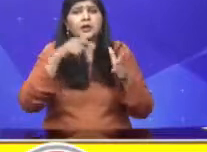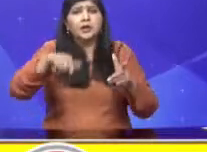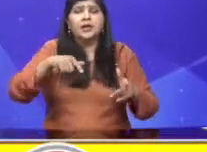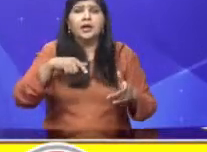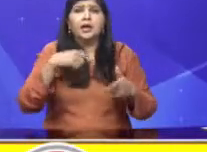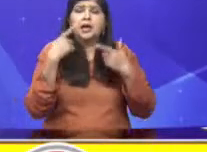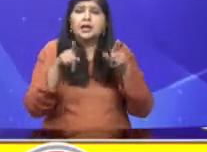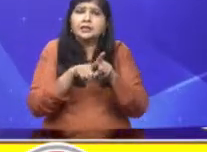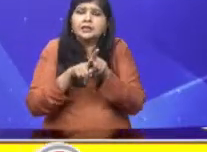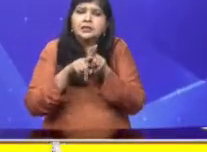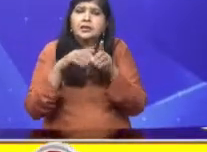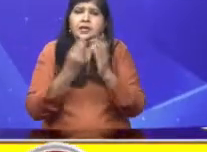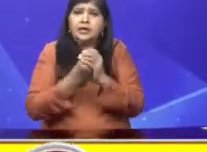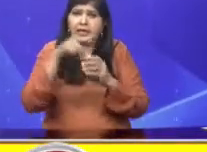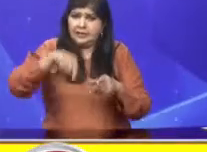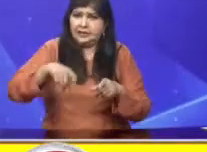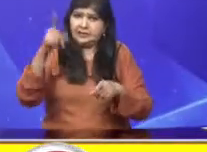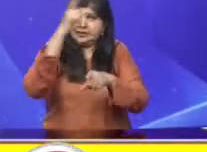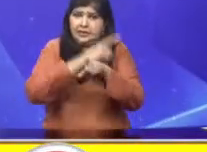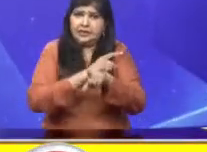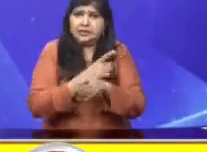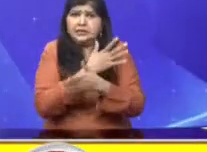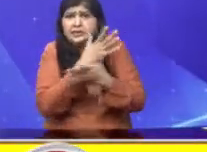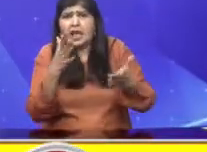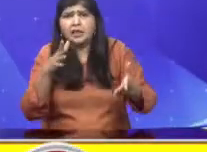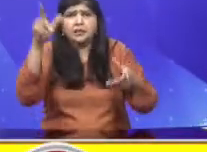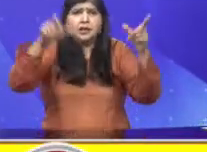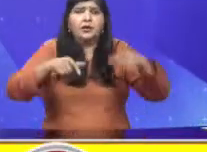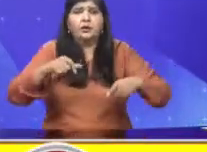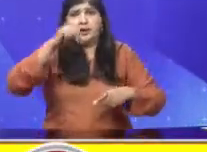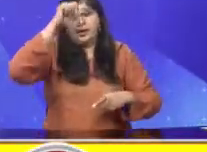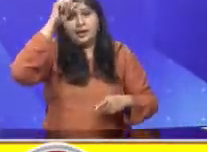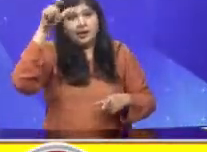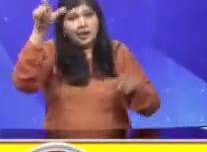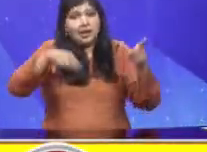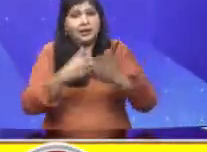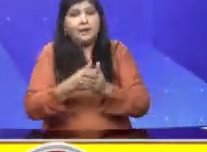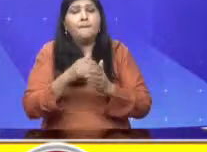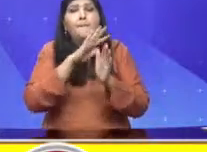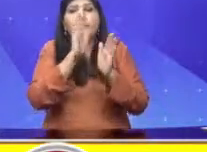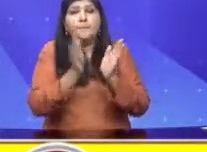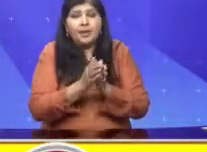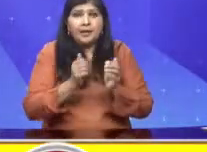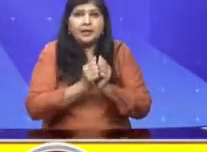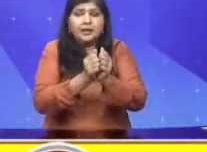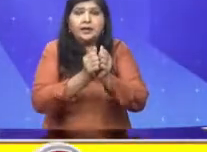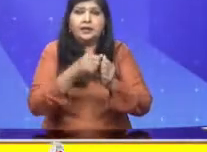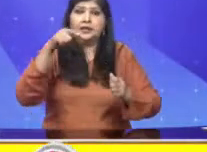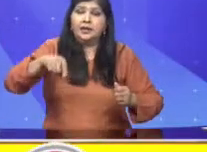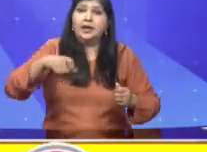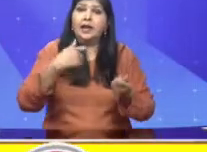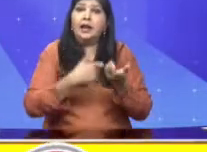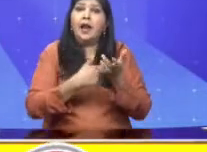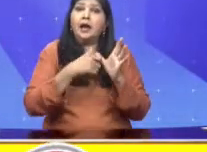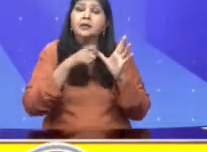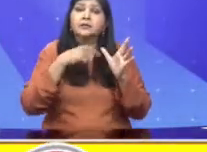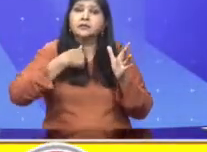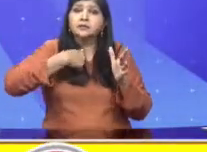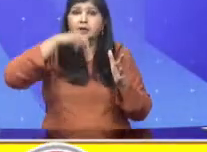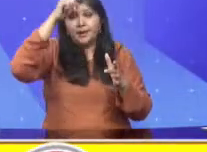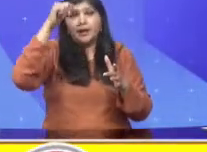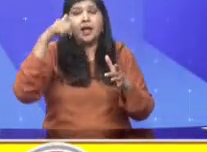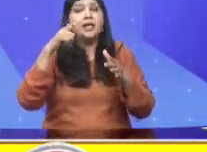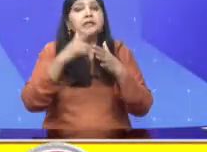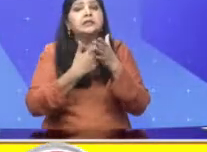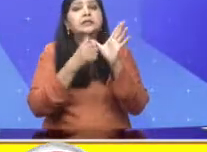कोशिश है, कि इस दिन जादा से जादा भारतवासी मिलकर राष्ट्रगान गाएं, इसके